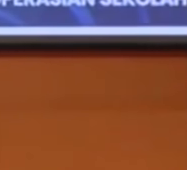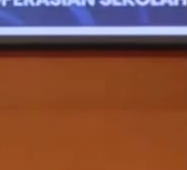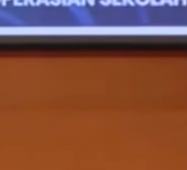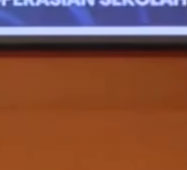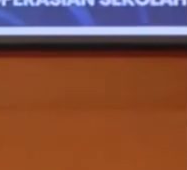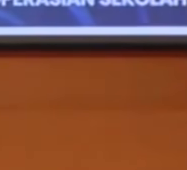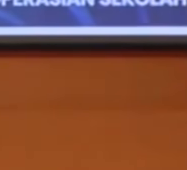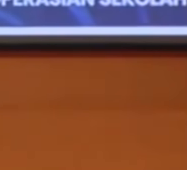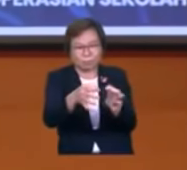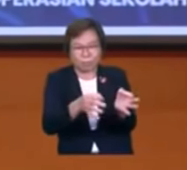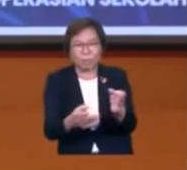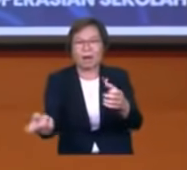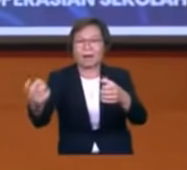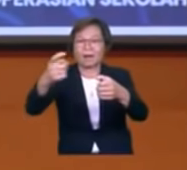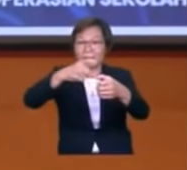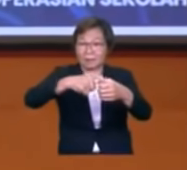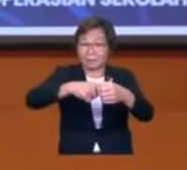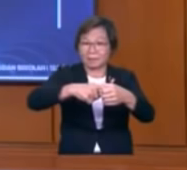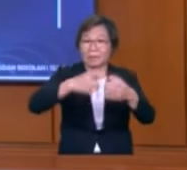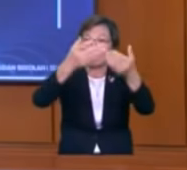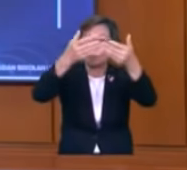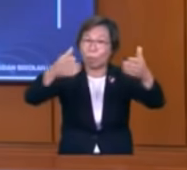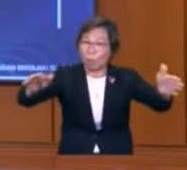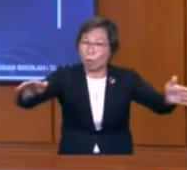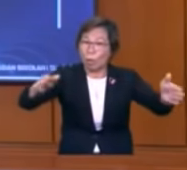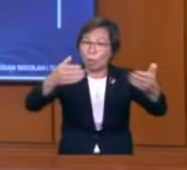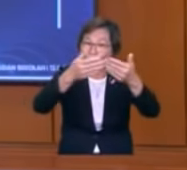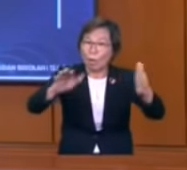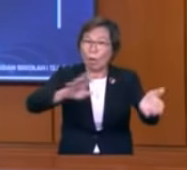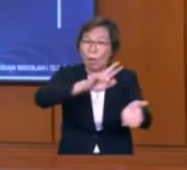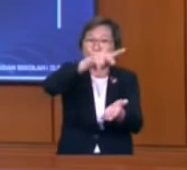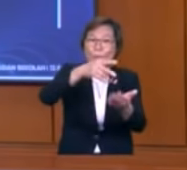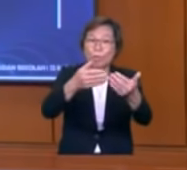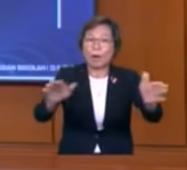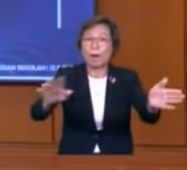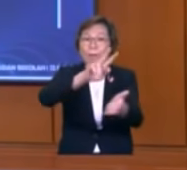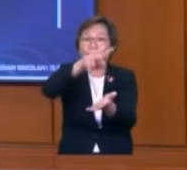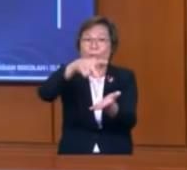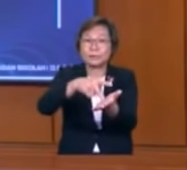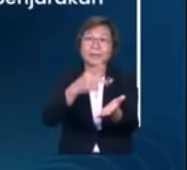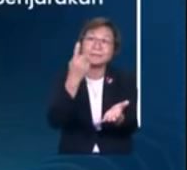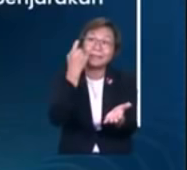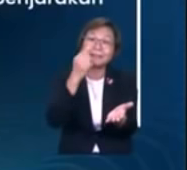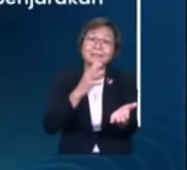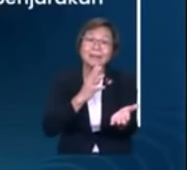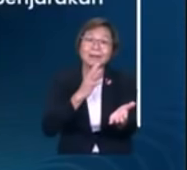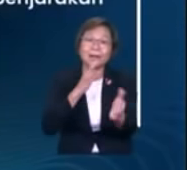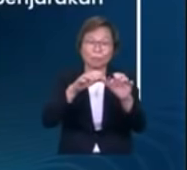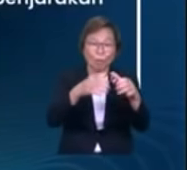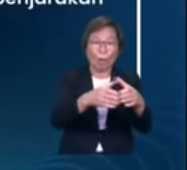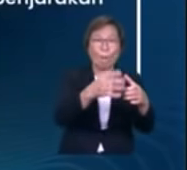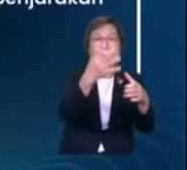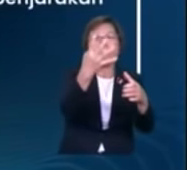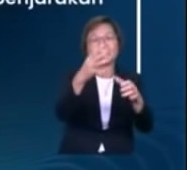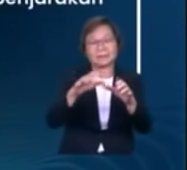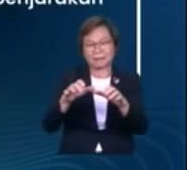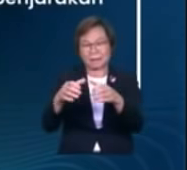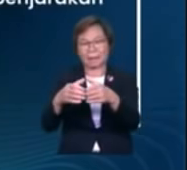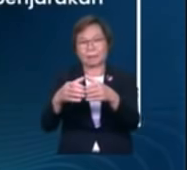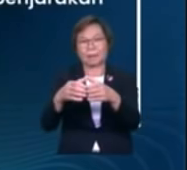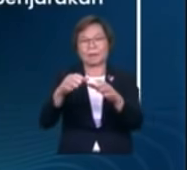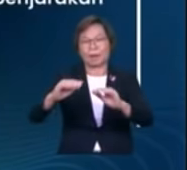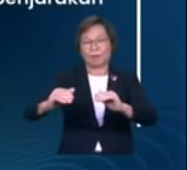ini Pulau berkaitan dengan pembukaan untuk pusat-pusat dan disebutkan tadi dalam kategori keempat